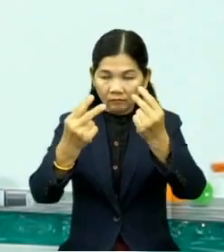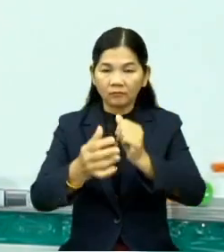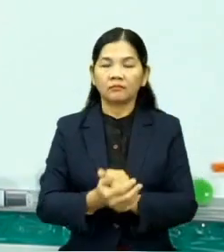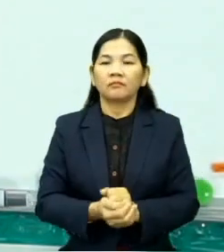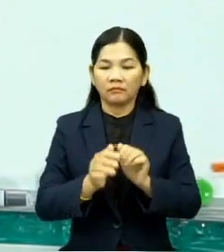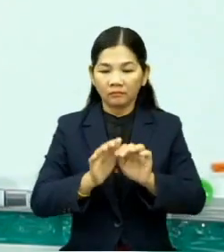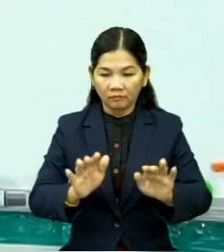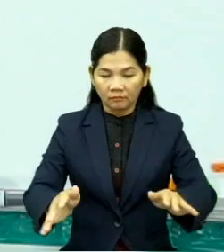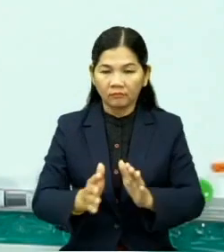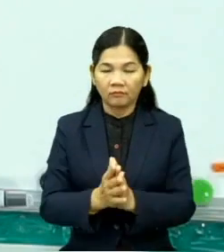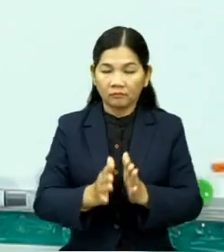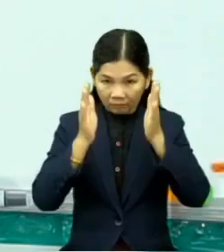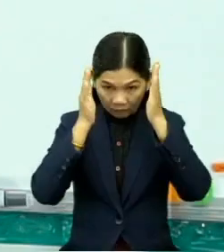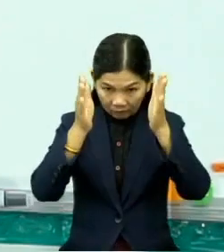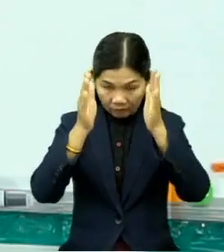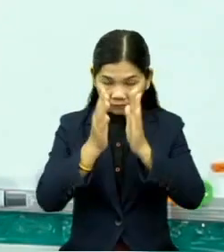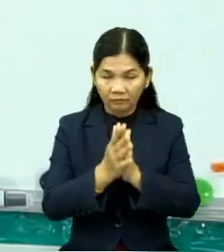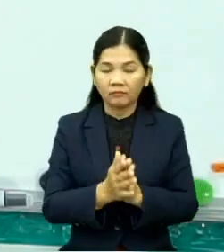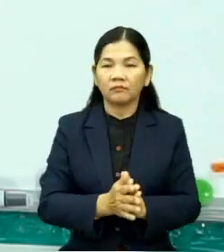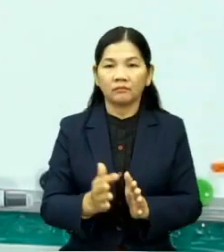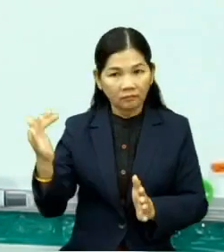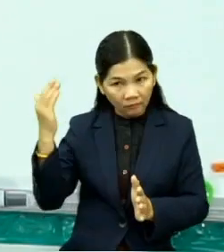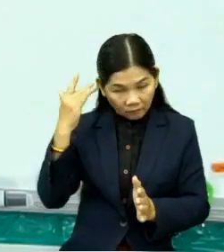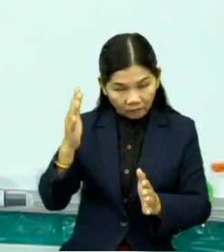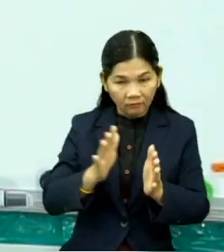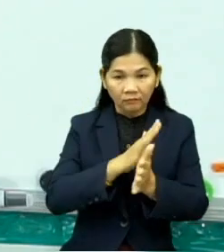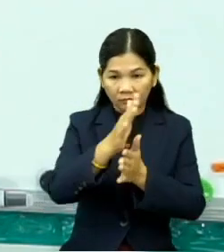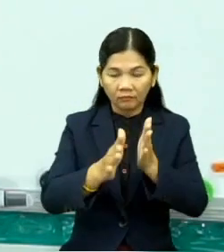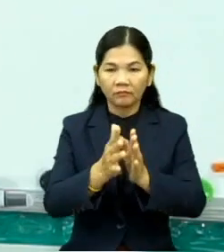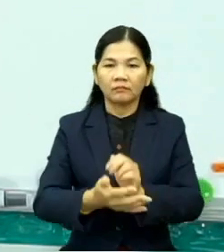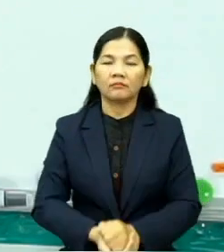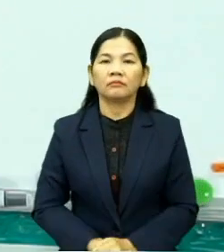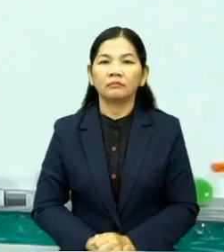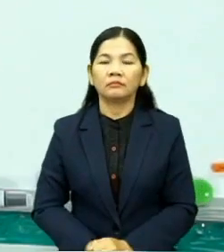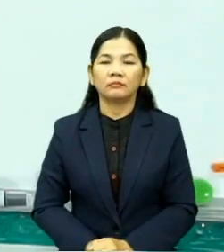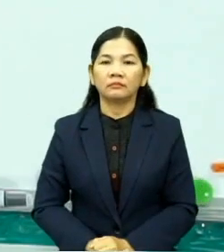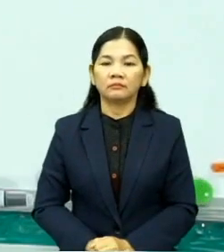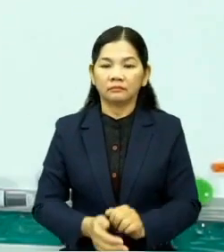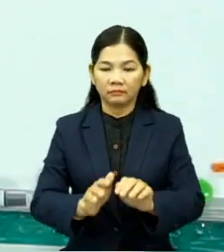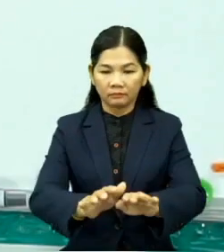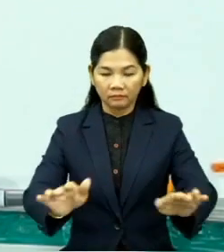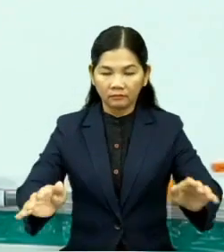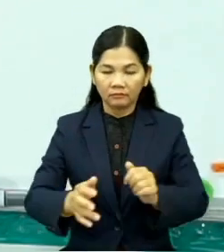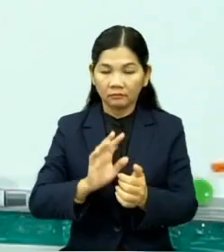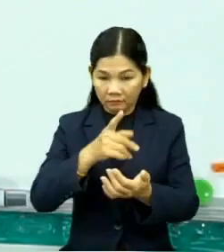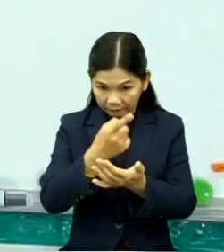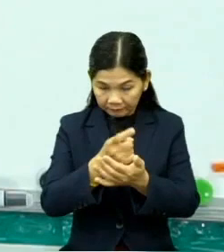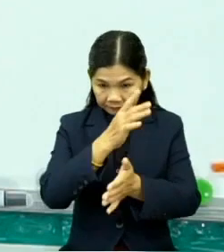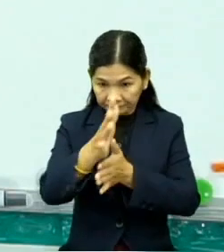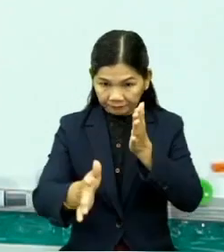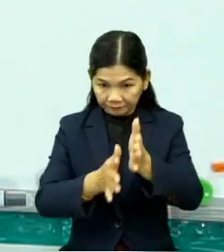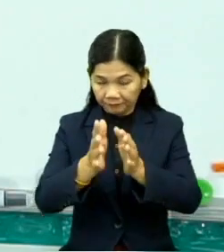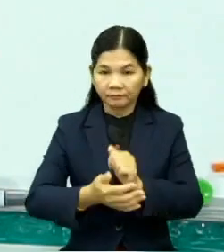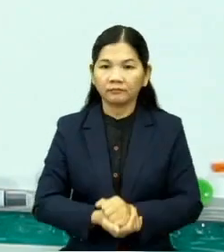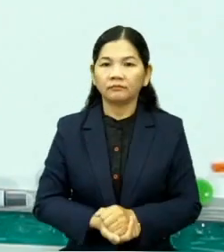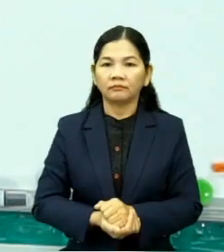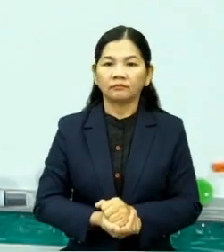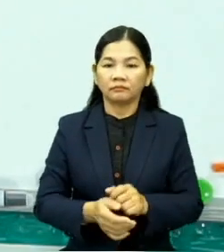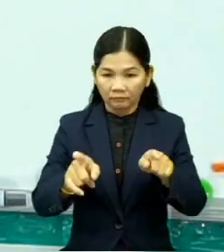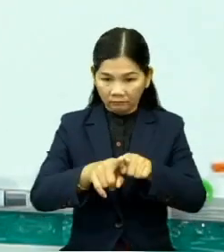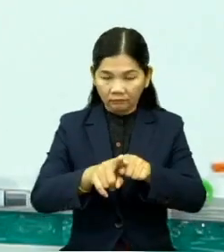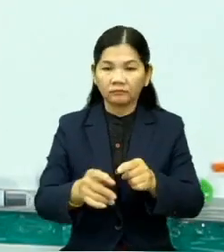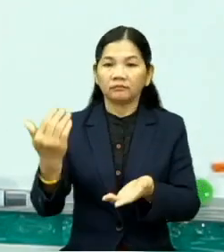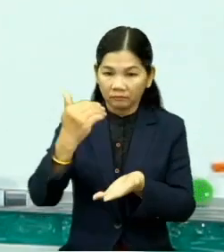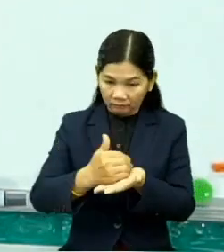ស់គ្នាដែលកូនបានយកចិត្តទុកដាក់ចាស្ដាប់អ្នកគ្រូអានអត្ថបទចាអញ្ចឹងកូនទាំងអស់គ្នាកូនចូលរួមអានអត្ថបទនេះជាមួយអ្នកគ្